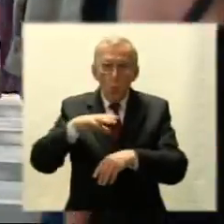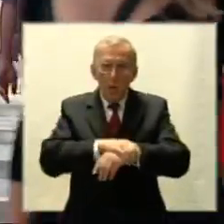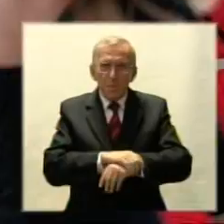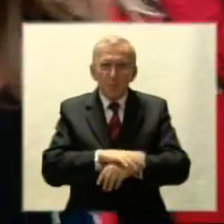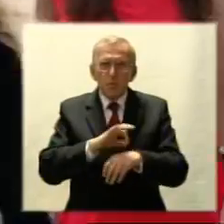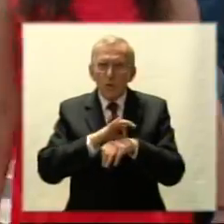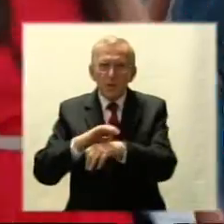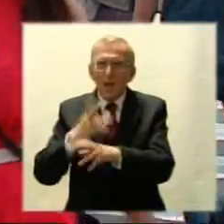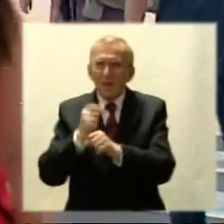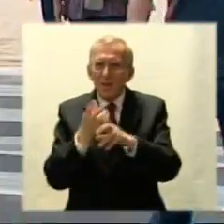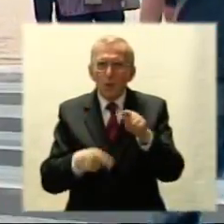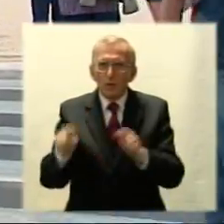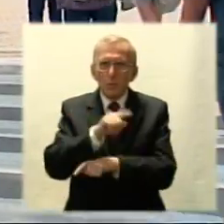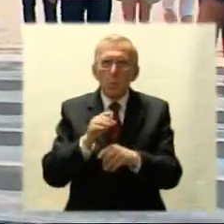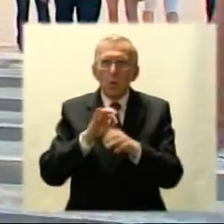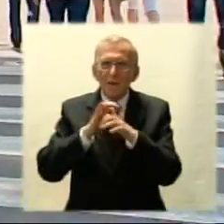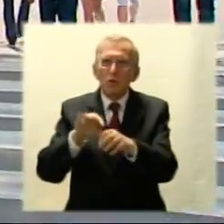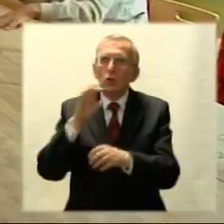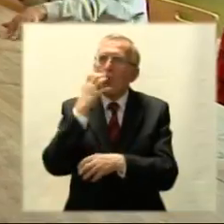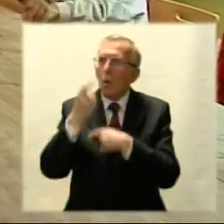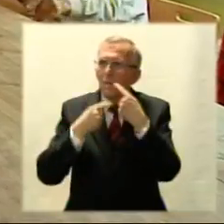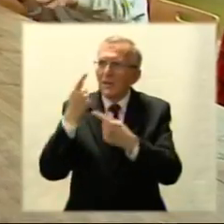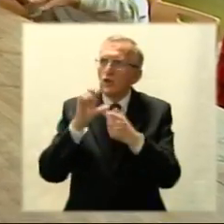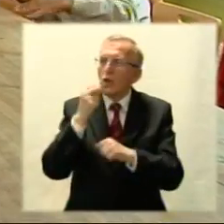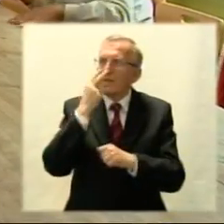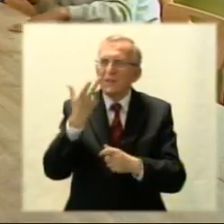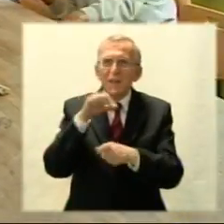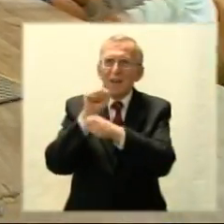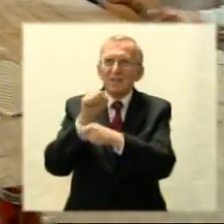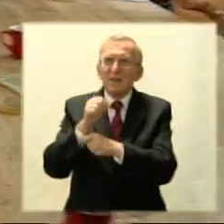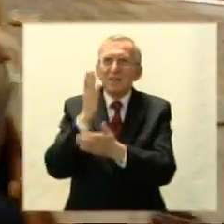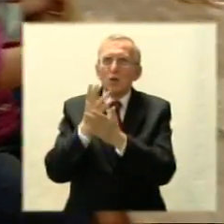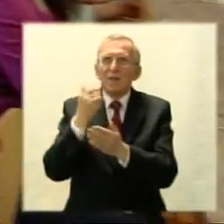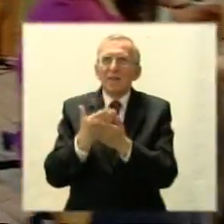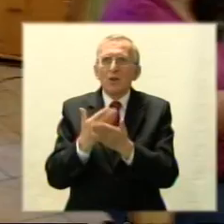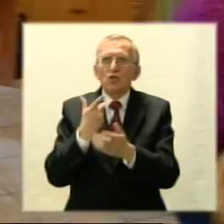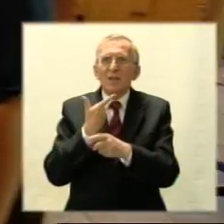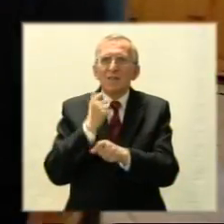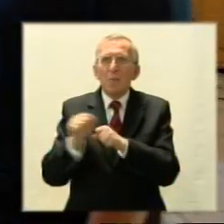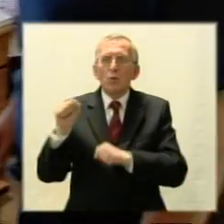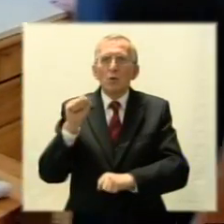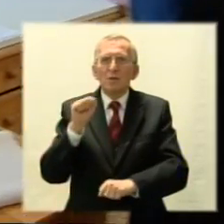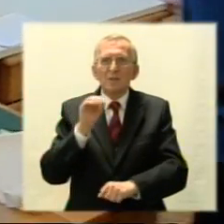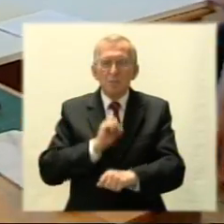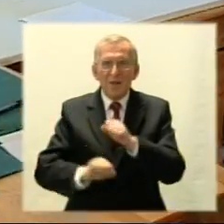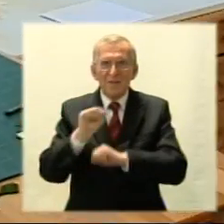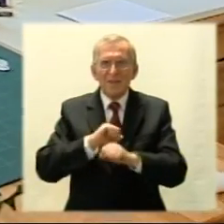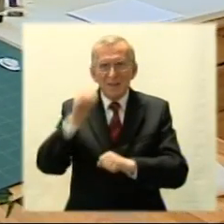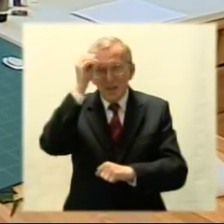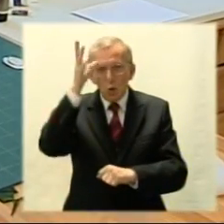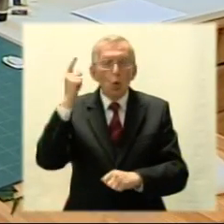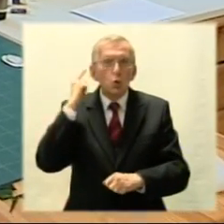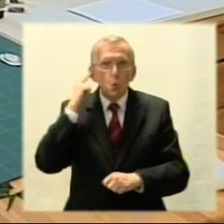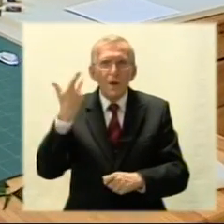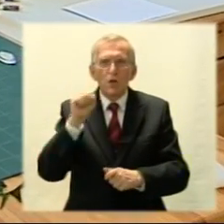odwrotnie prowadząc Opisuj co widzisz chce wasz kogoś tylko dlatego że jest niepełnosprawny intelektualnie